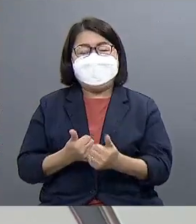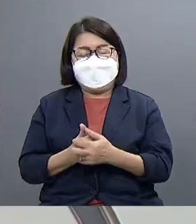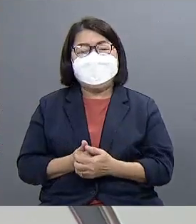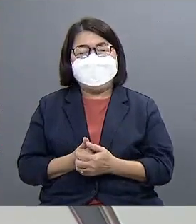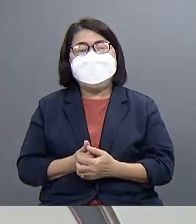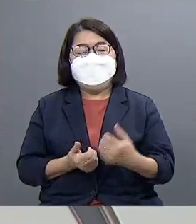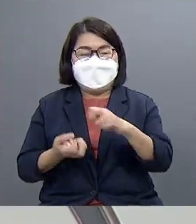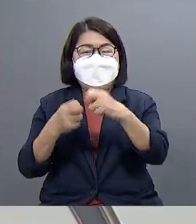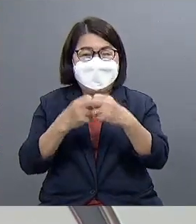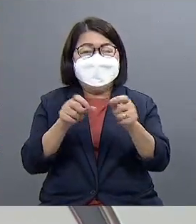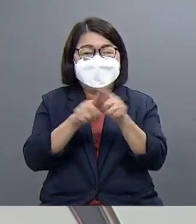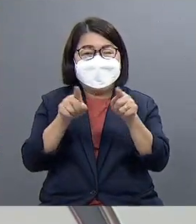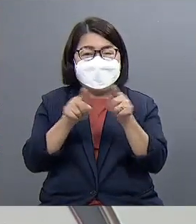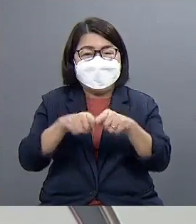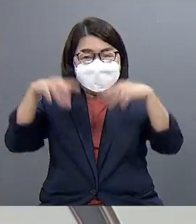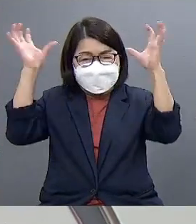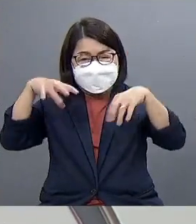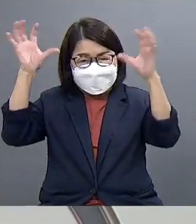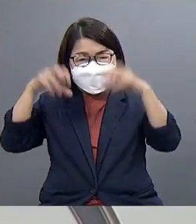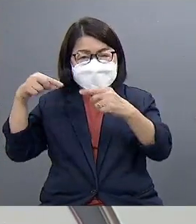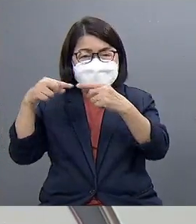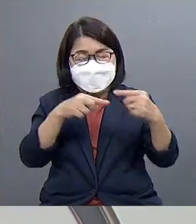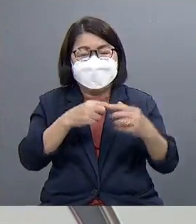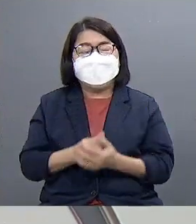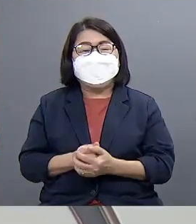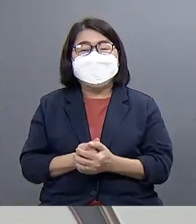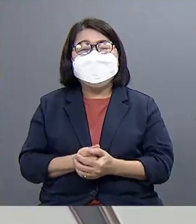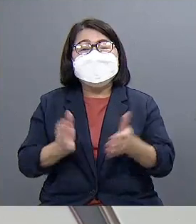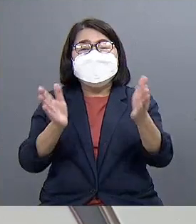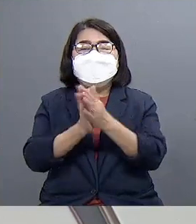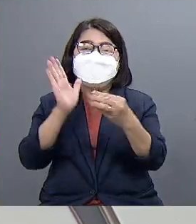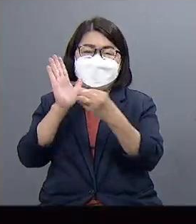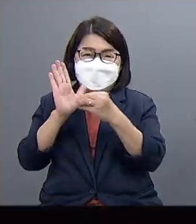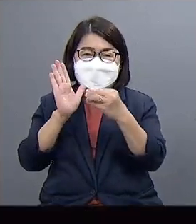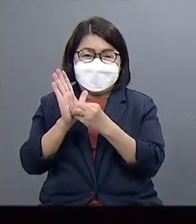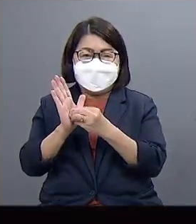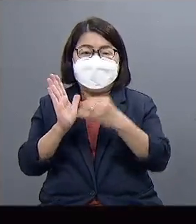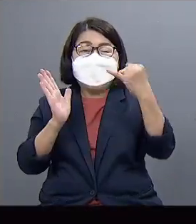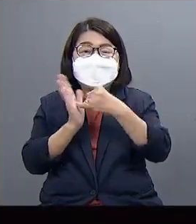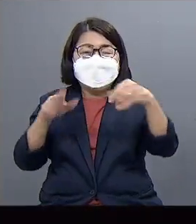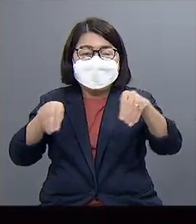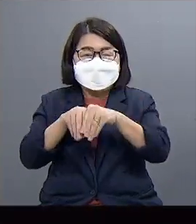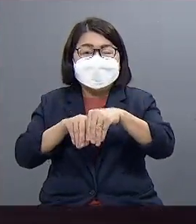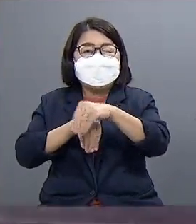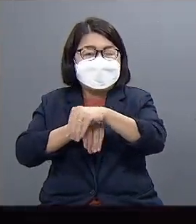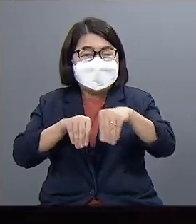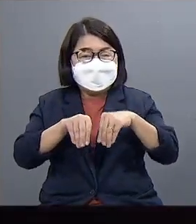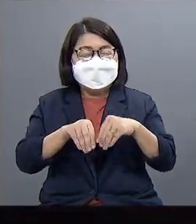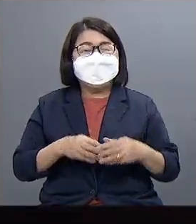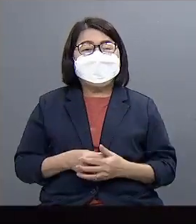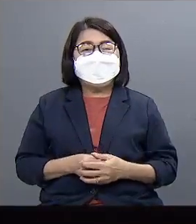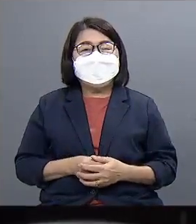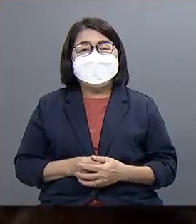จากพายุฤดูร้อนกันอยู่ซึ่งก็จะรวมไปถึงคนกรุงเทพและปริมณฑลด้วยค่ะและก็มุด